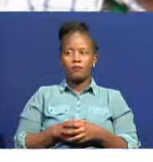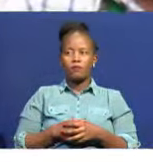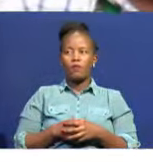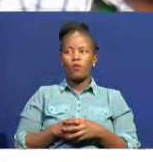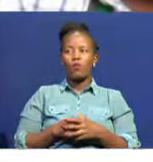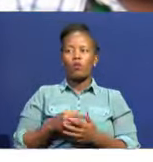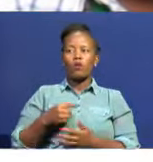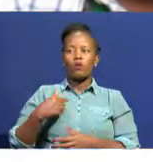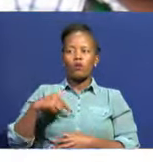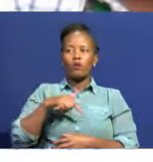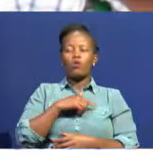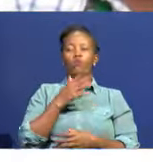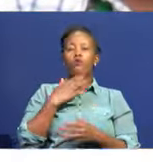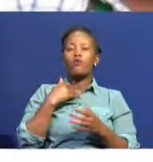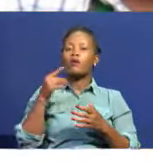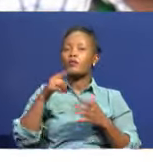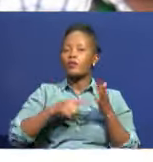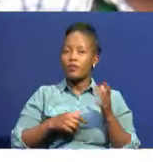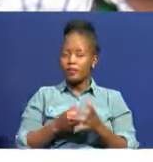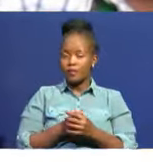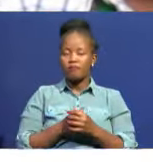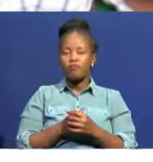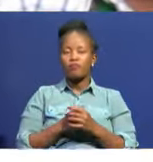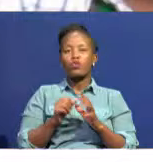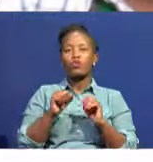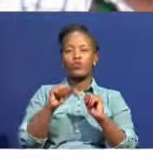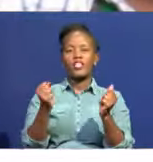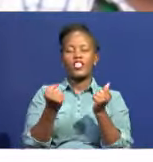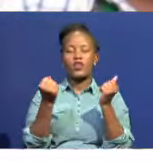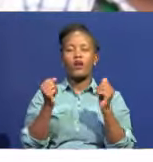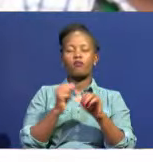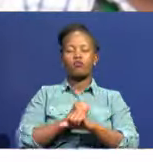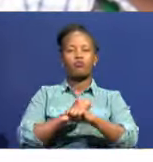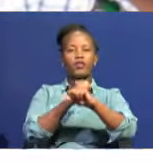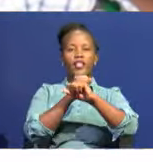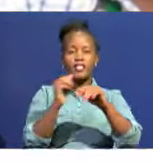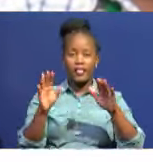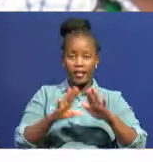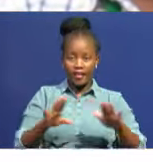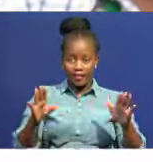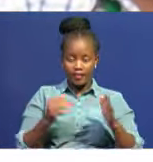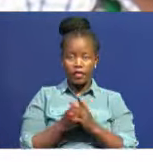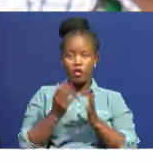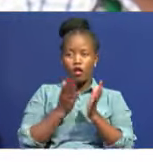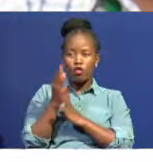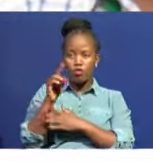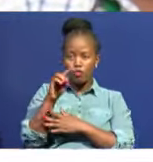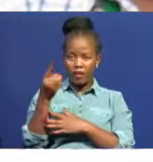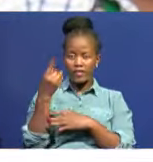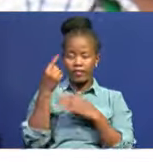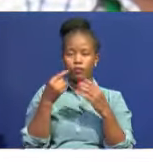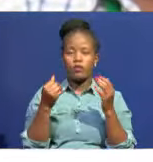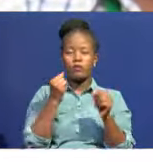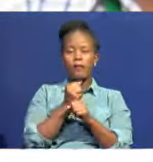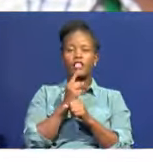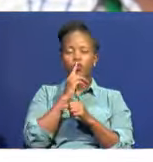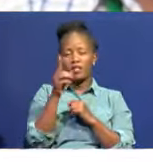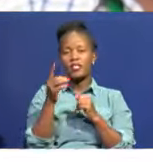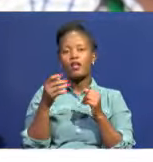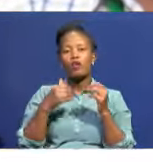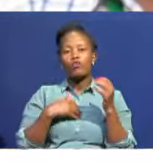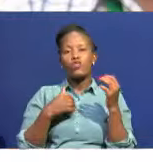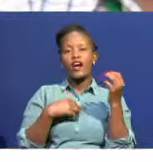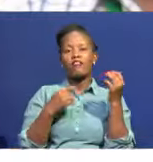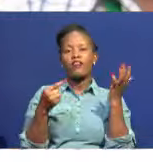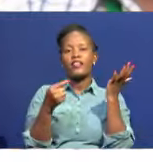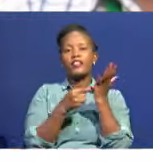So we want to secure as the land, and therefore digitization is one of the security tools that we